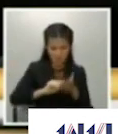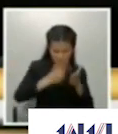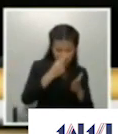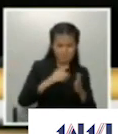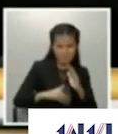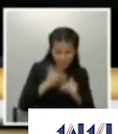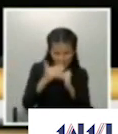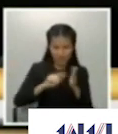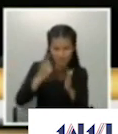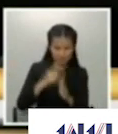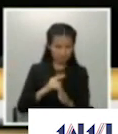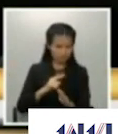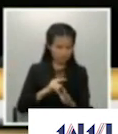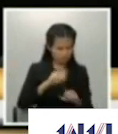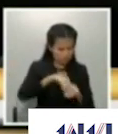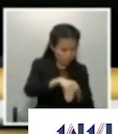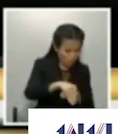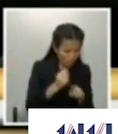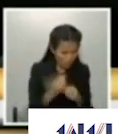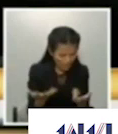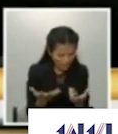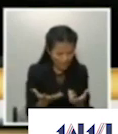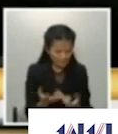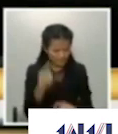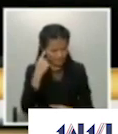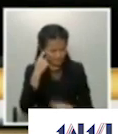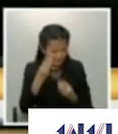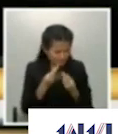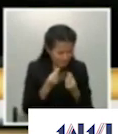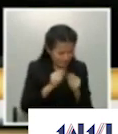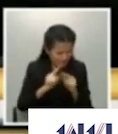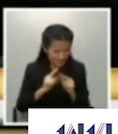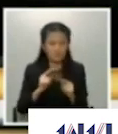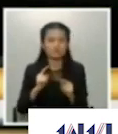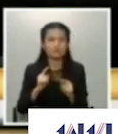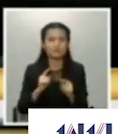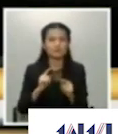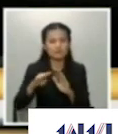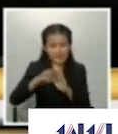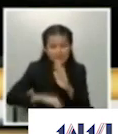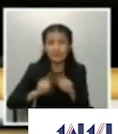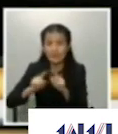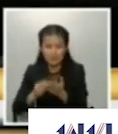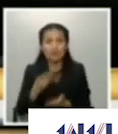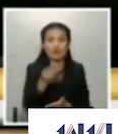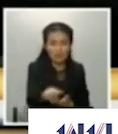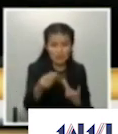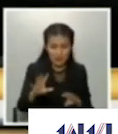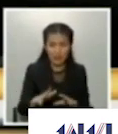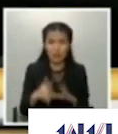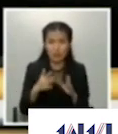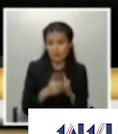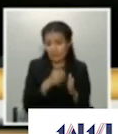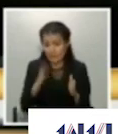ต้นน้ำจะทำอย่างไรรายละเอียดได้นำเรียนในเอกสารไปแล้วส่วนกลางน้ำนั้นคือ